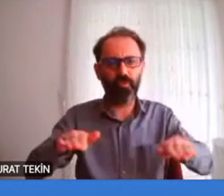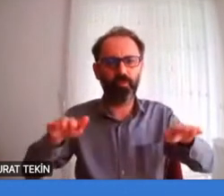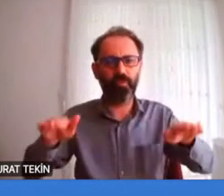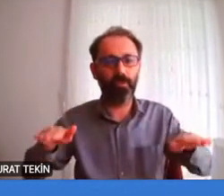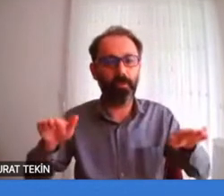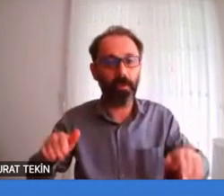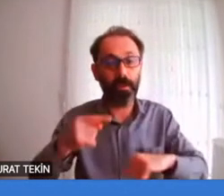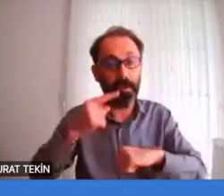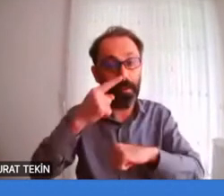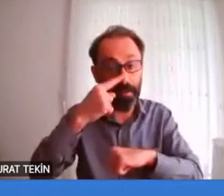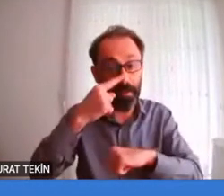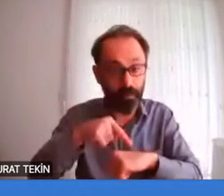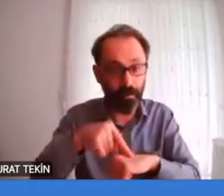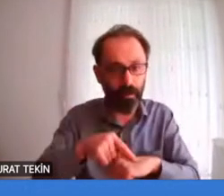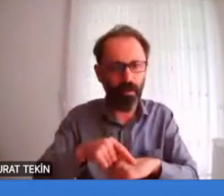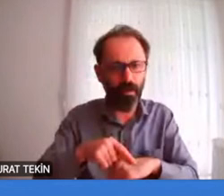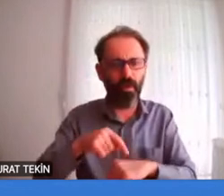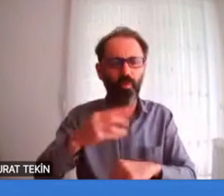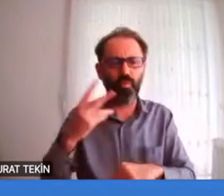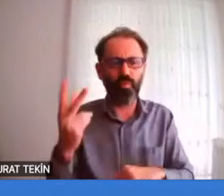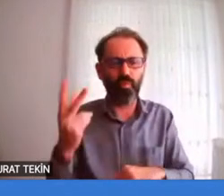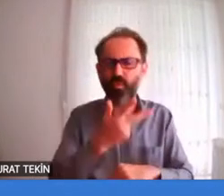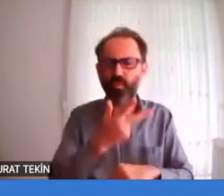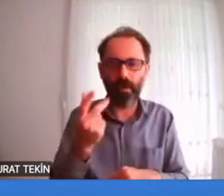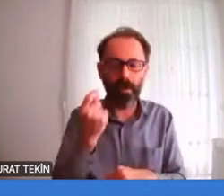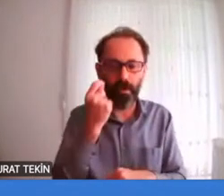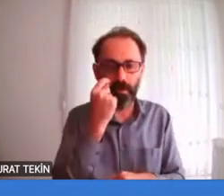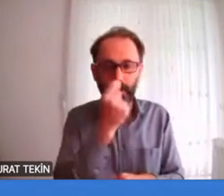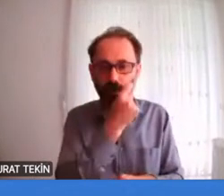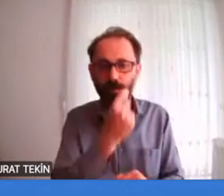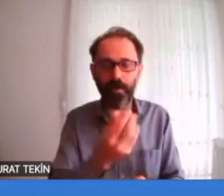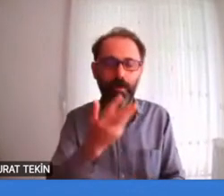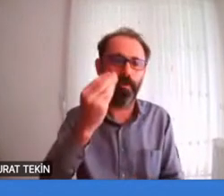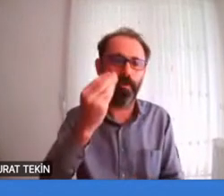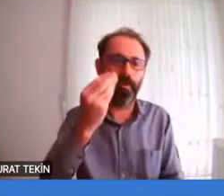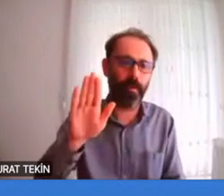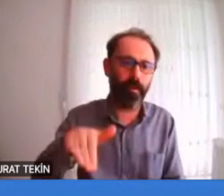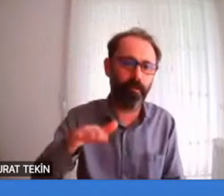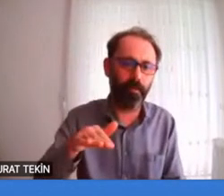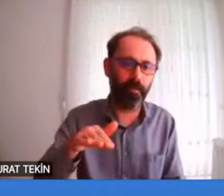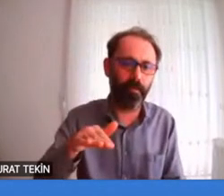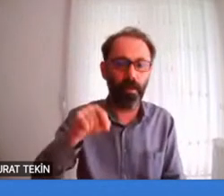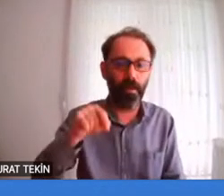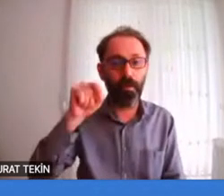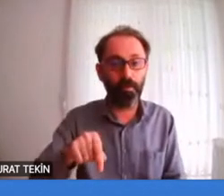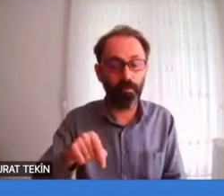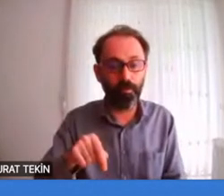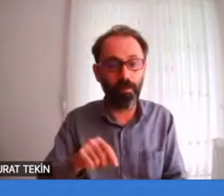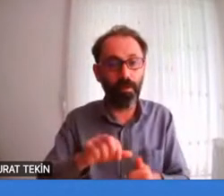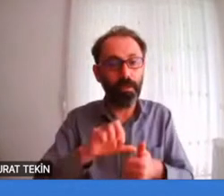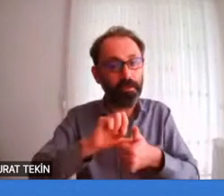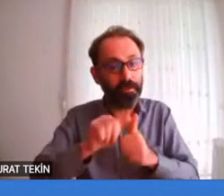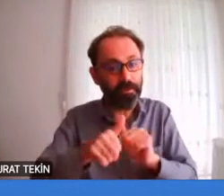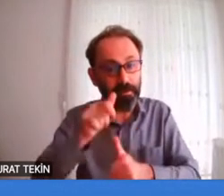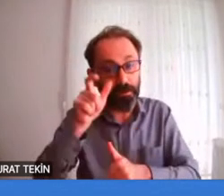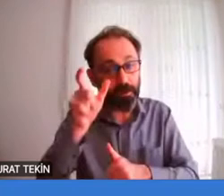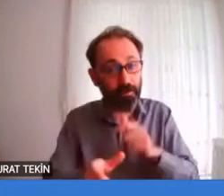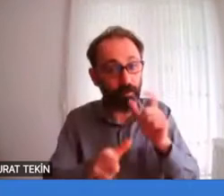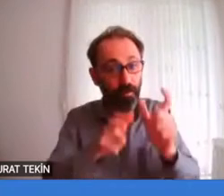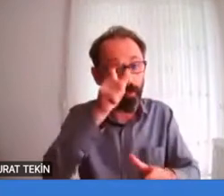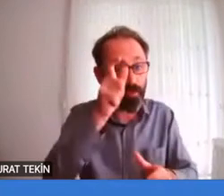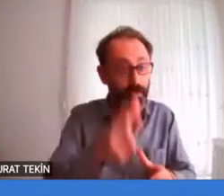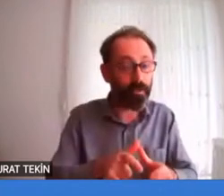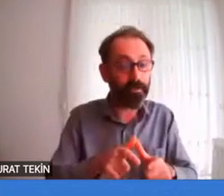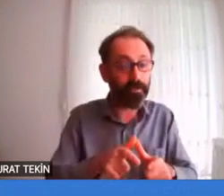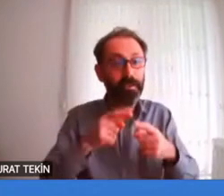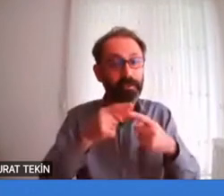Ama bundan sonra daha kolay olacaktır. En azından altyapıdan daha nitelikli veya daha çeşitli